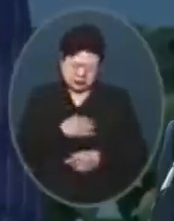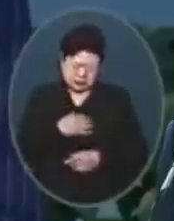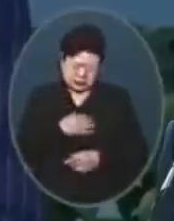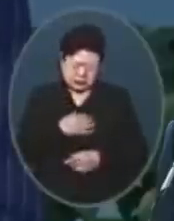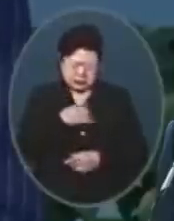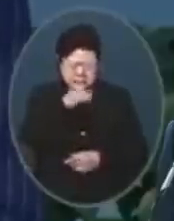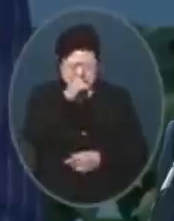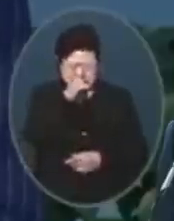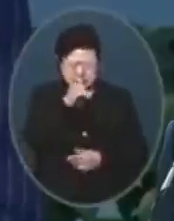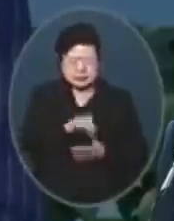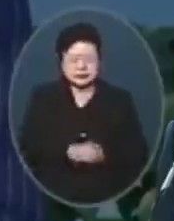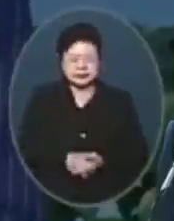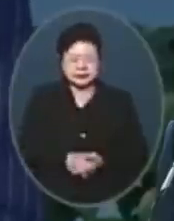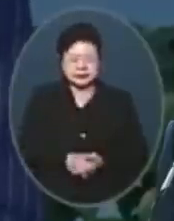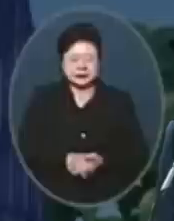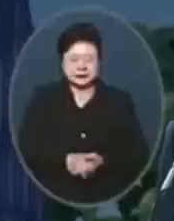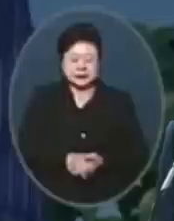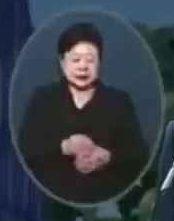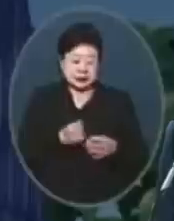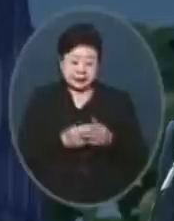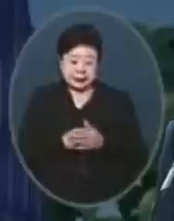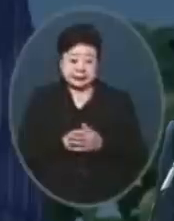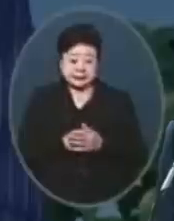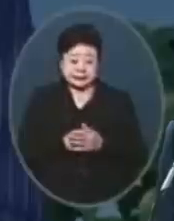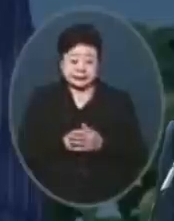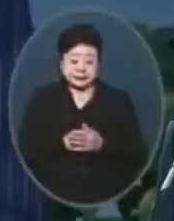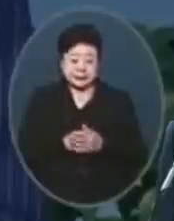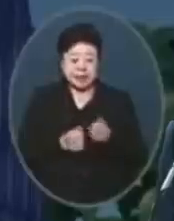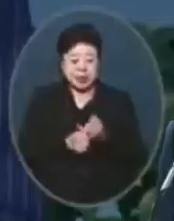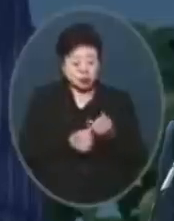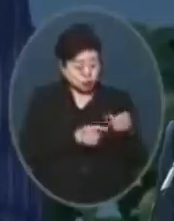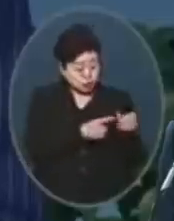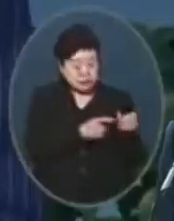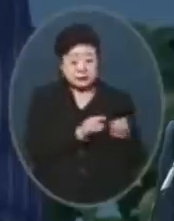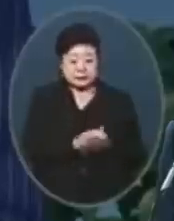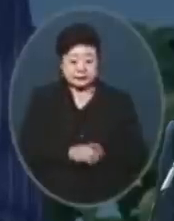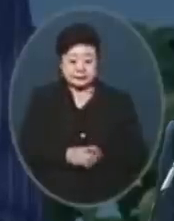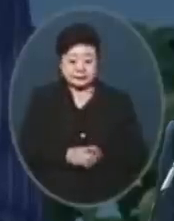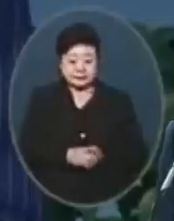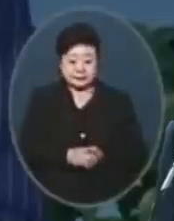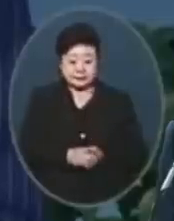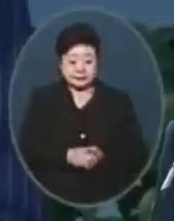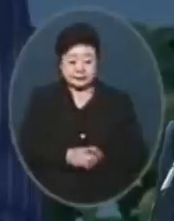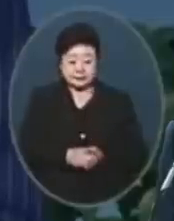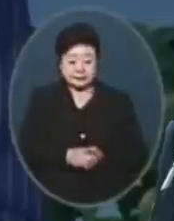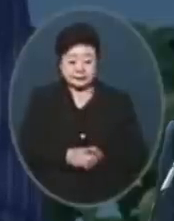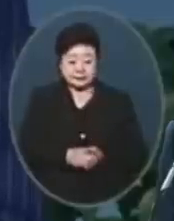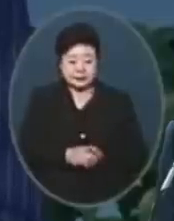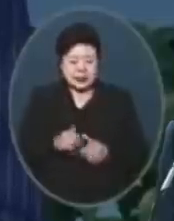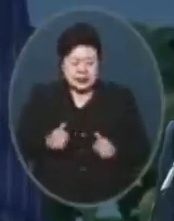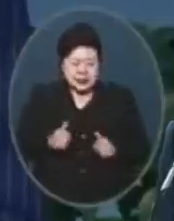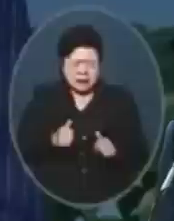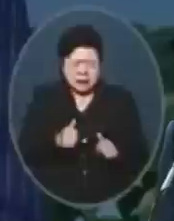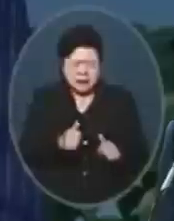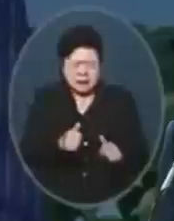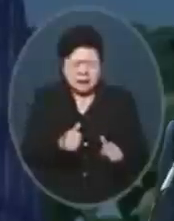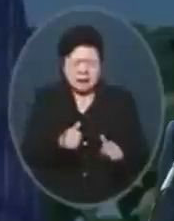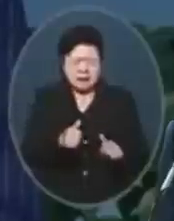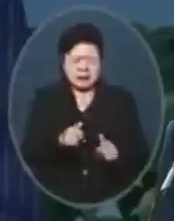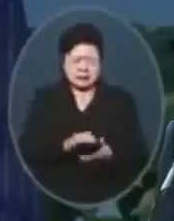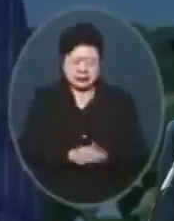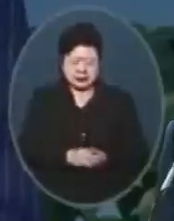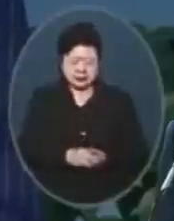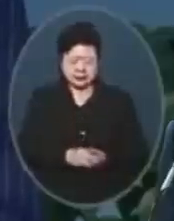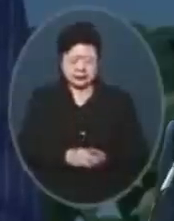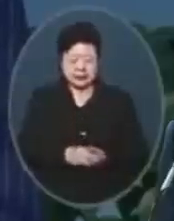되었어요. 그래서 그 부인이 남자를 열심히